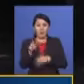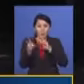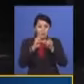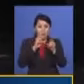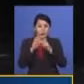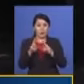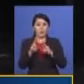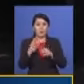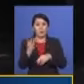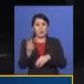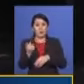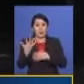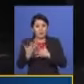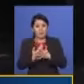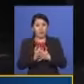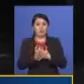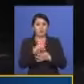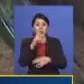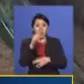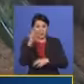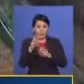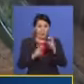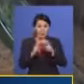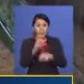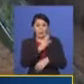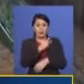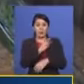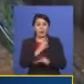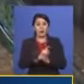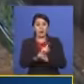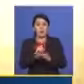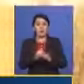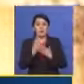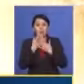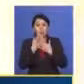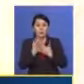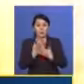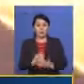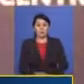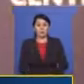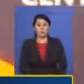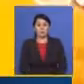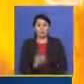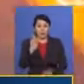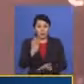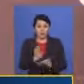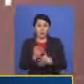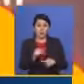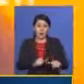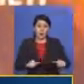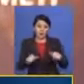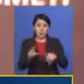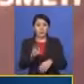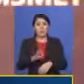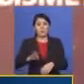мәслихаты барысында ақша алу үшін құс фабрикалары құс шығынынан пайда көре ме деген сұрақтарды қойылып жатты. Создана комиссия в областных, в